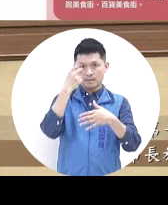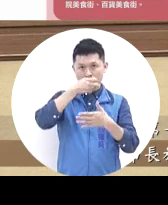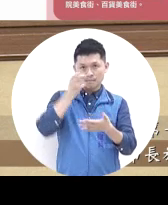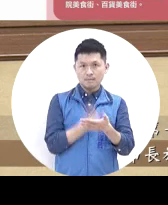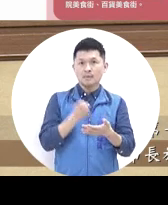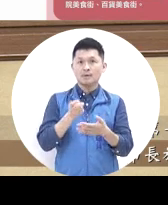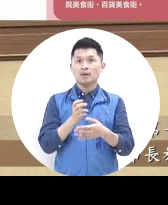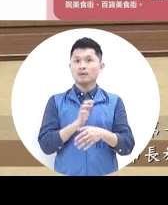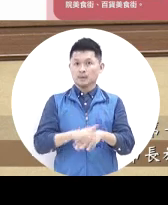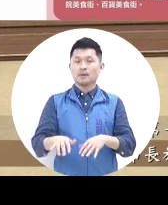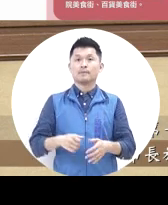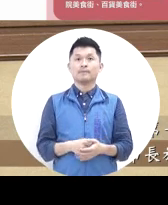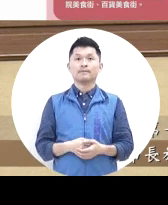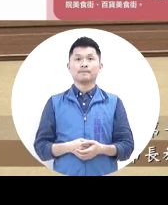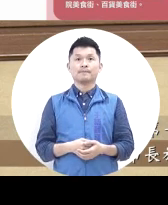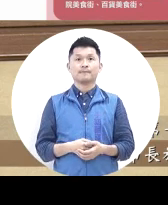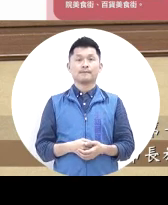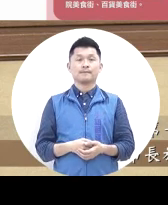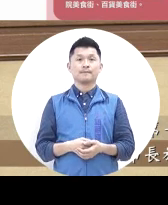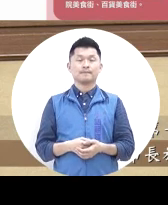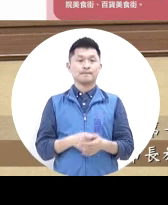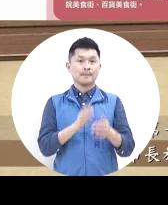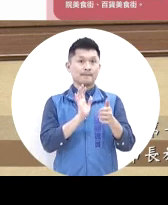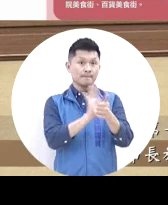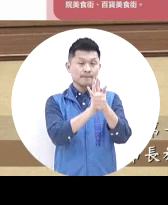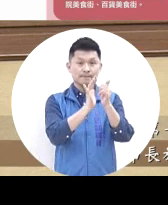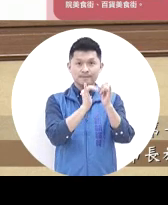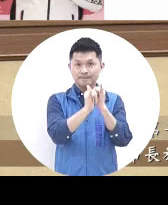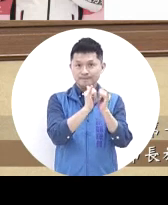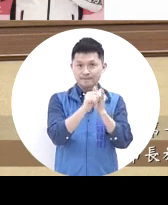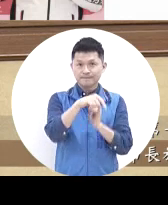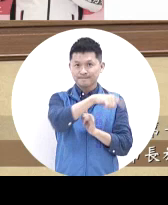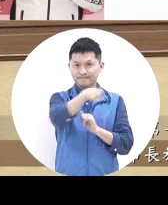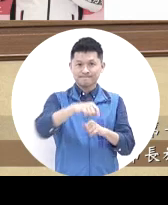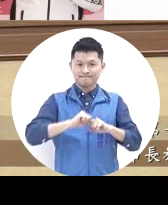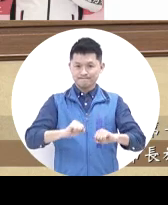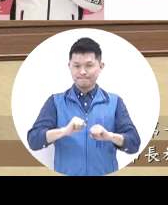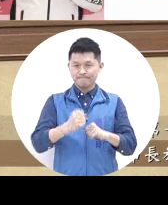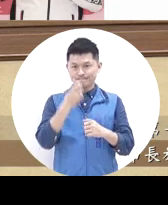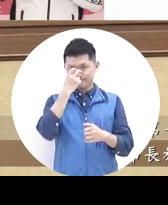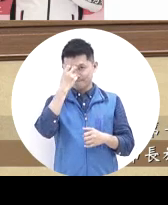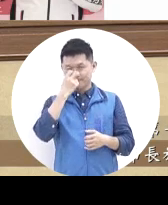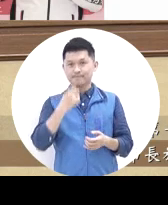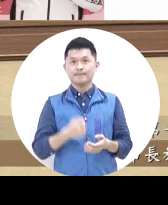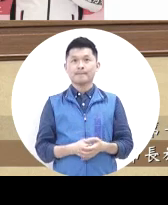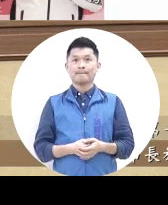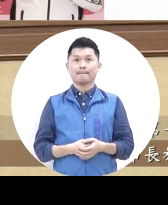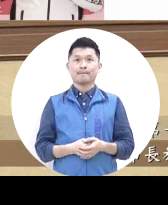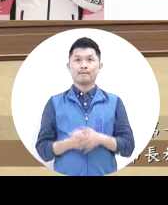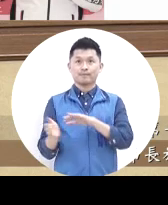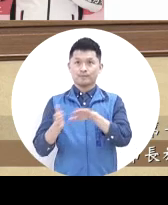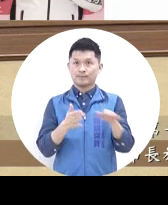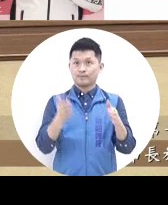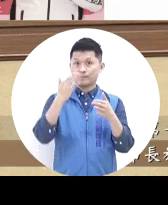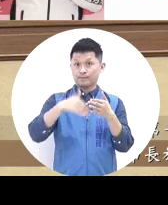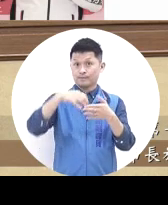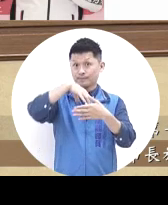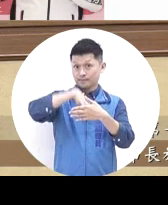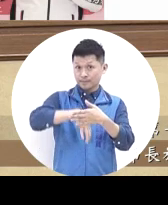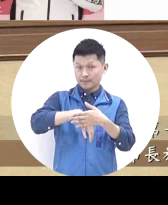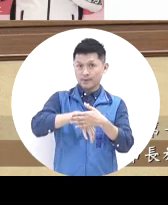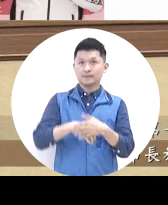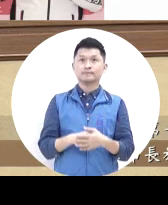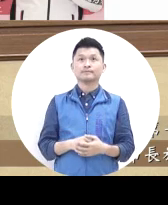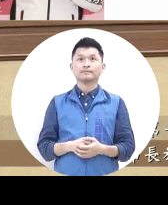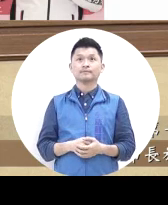严格的标准为市民健康来把关。 同时校园里面落实一看二